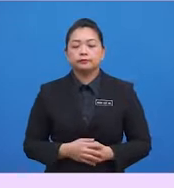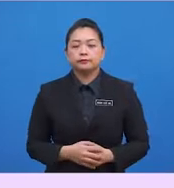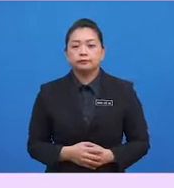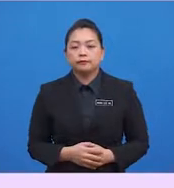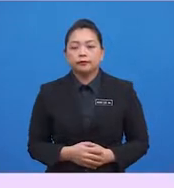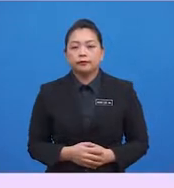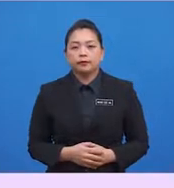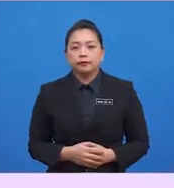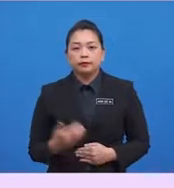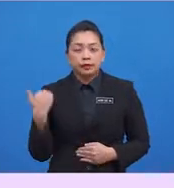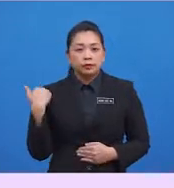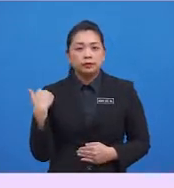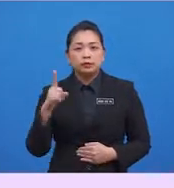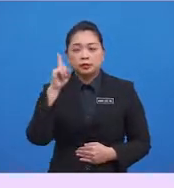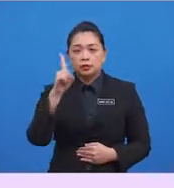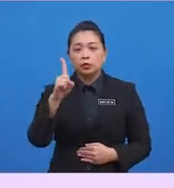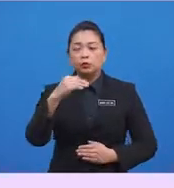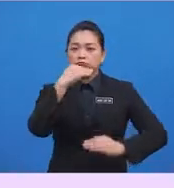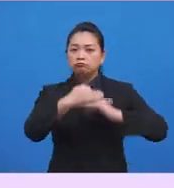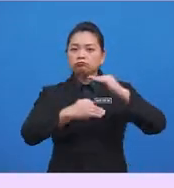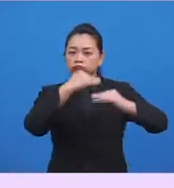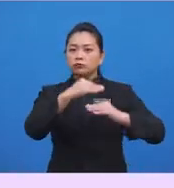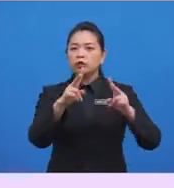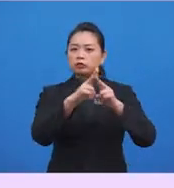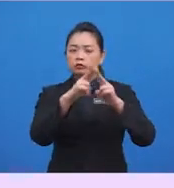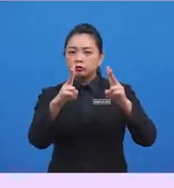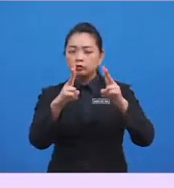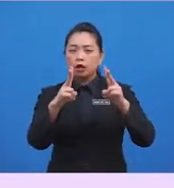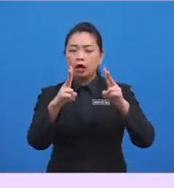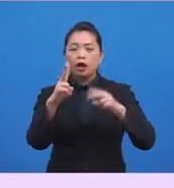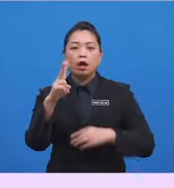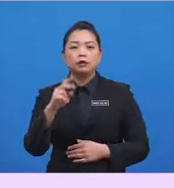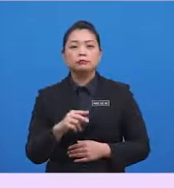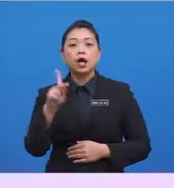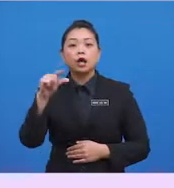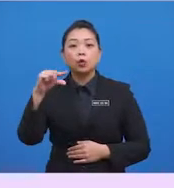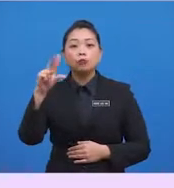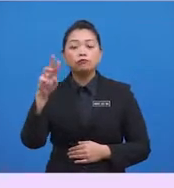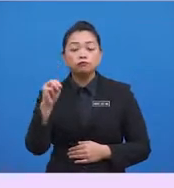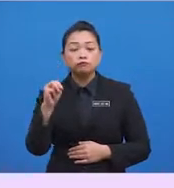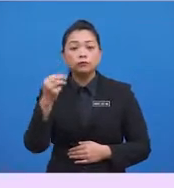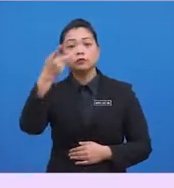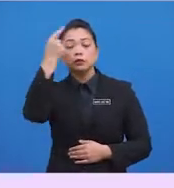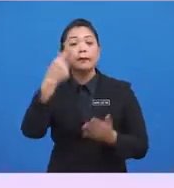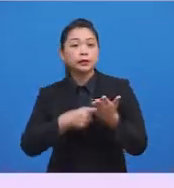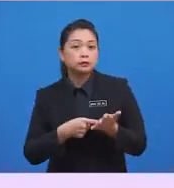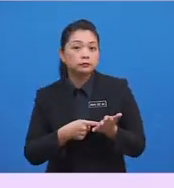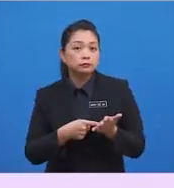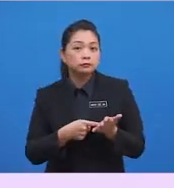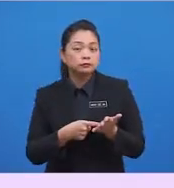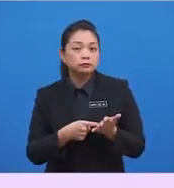piramid merupakan satu binaan yang sangat mengagumkan. Kagum kerana apa murid-murid